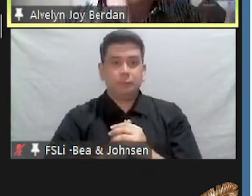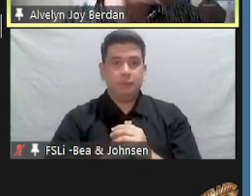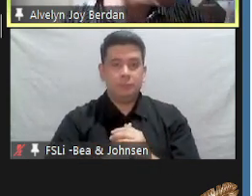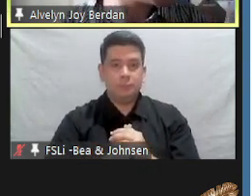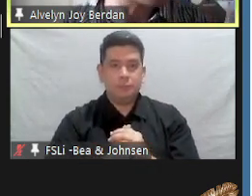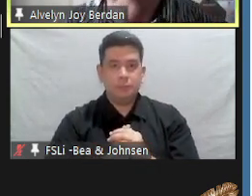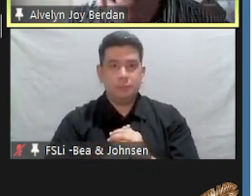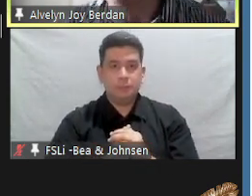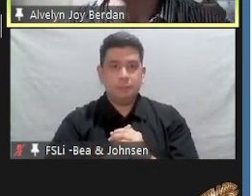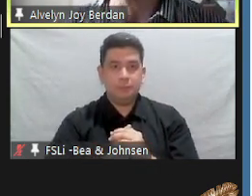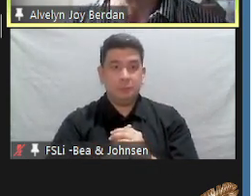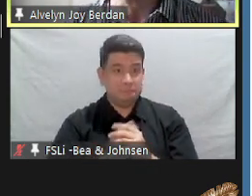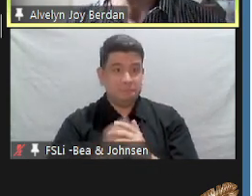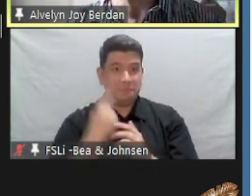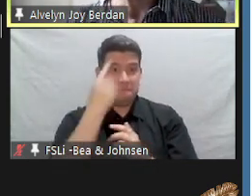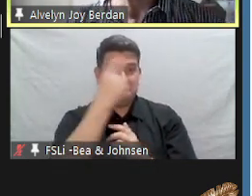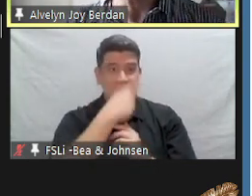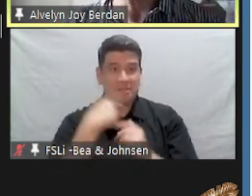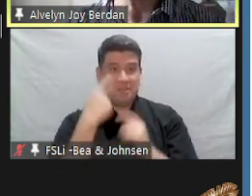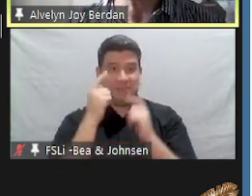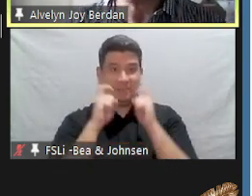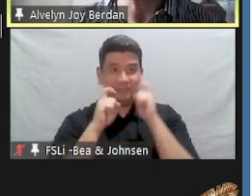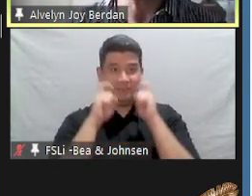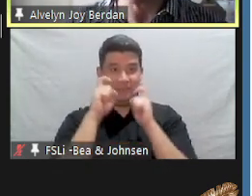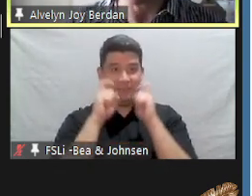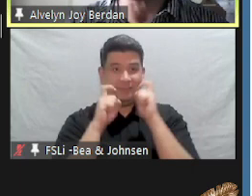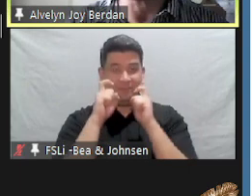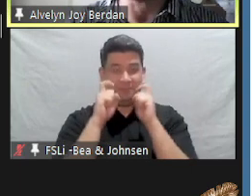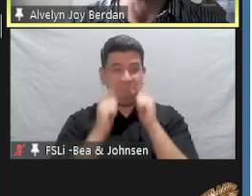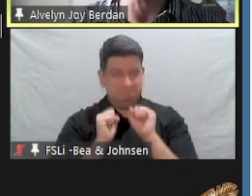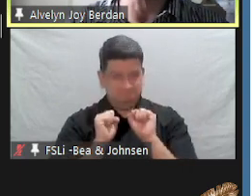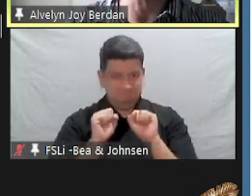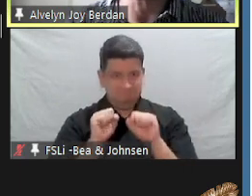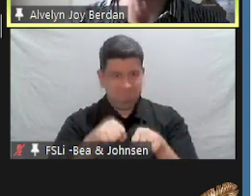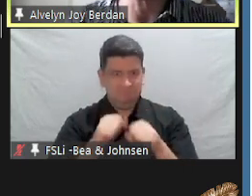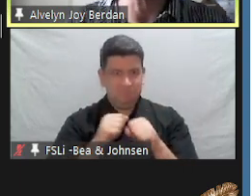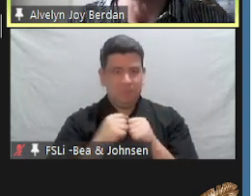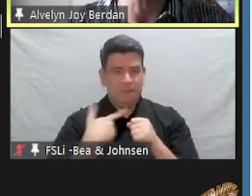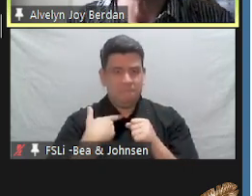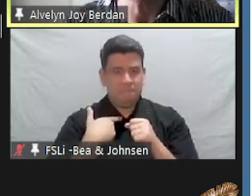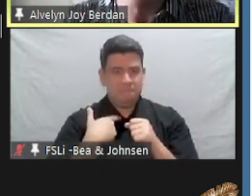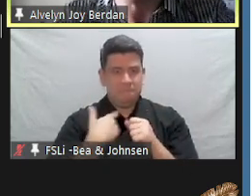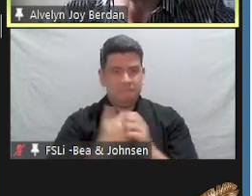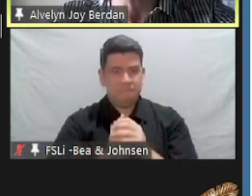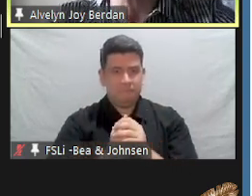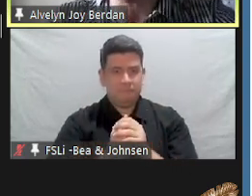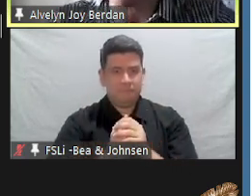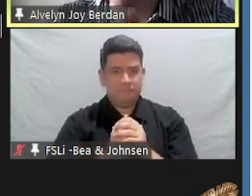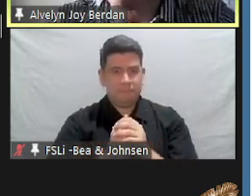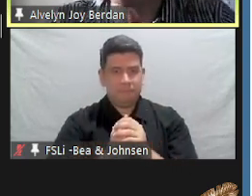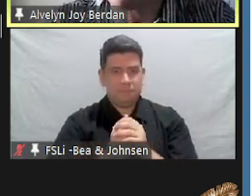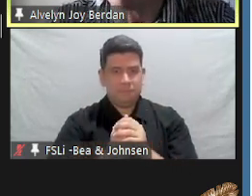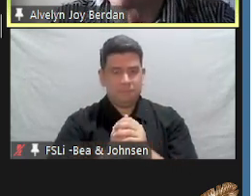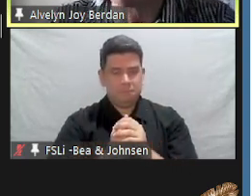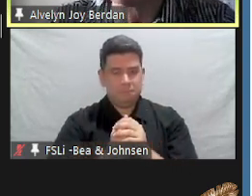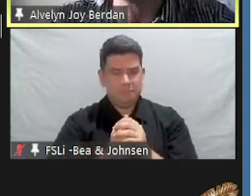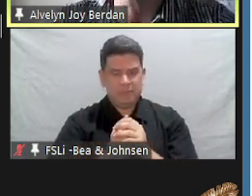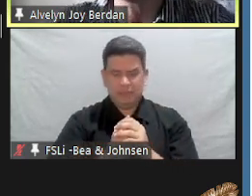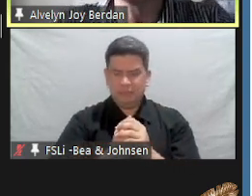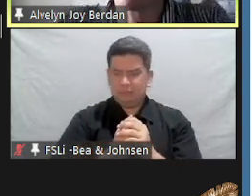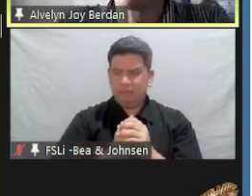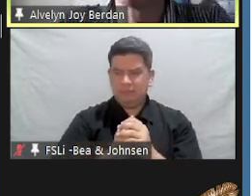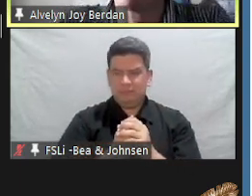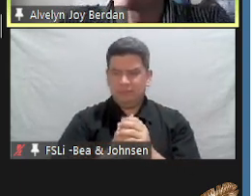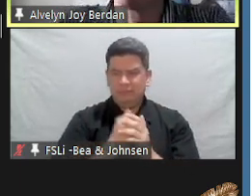the facial expression po. Pagtingin po natin ay medyo hindi na po natin kaya, paalala lang po, meron din